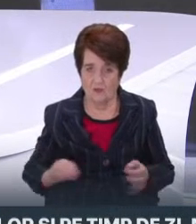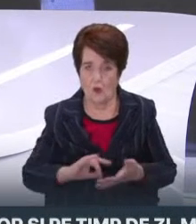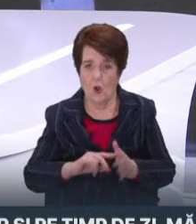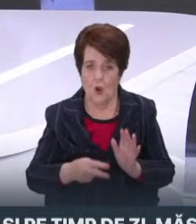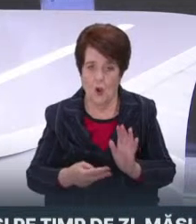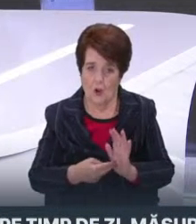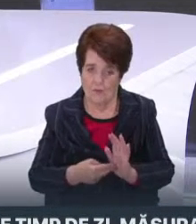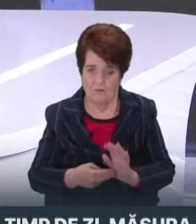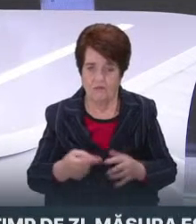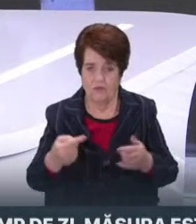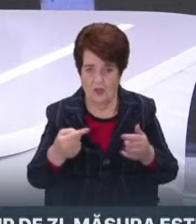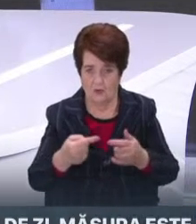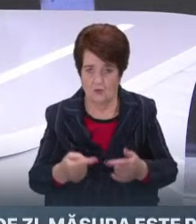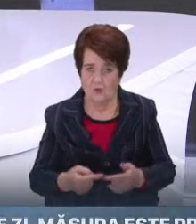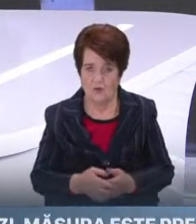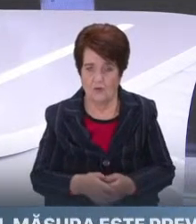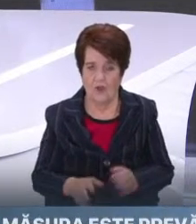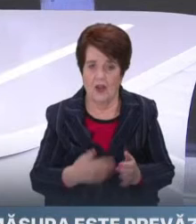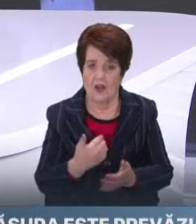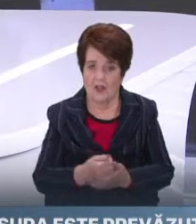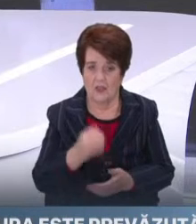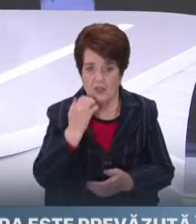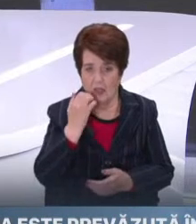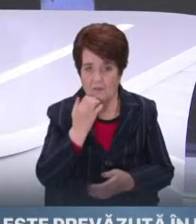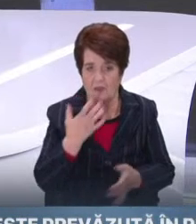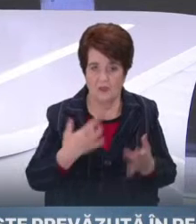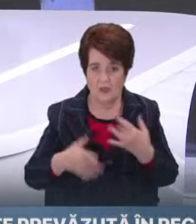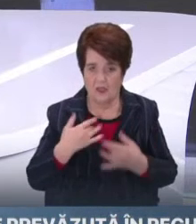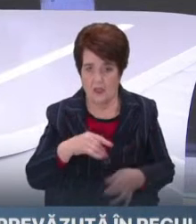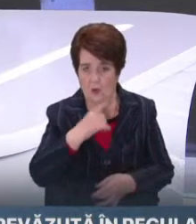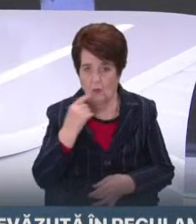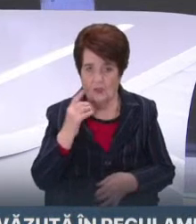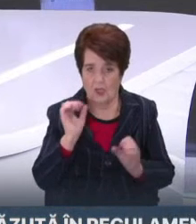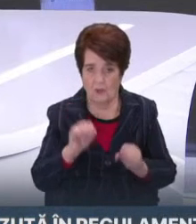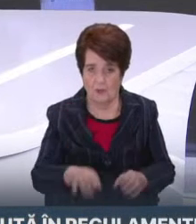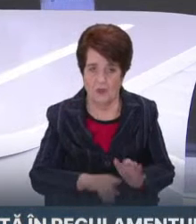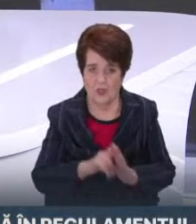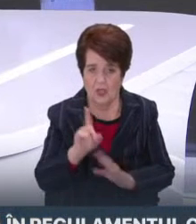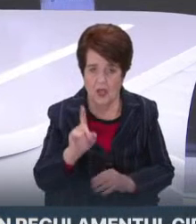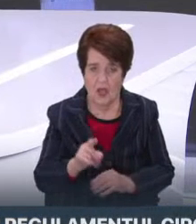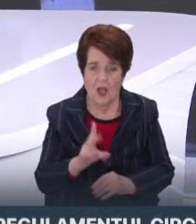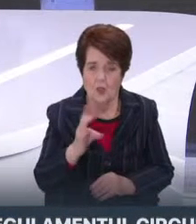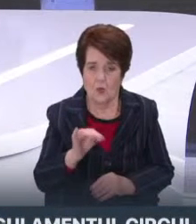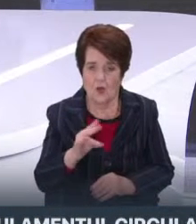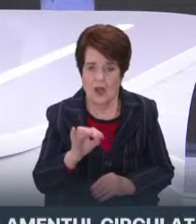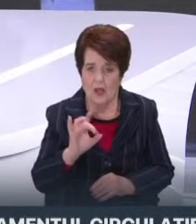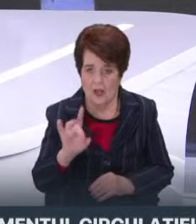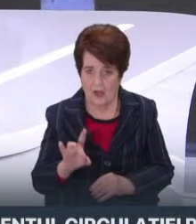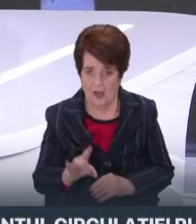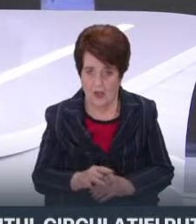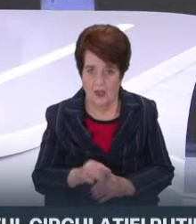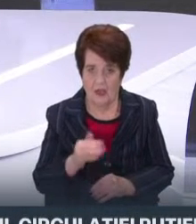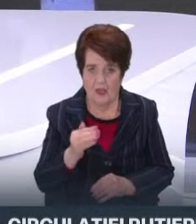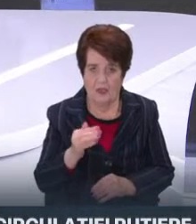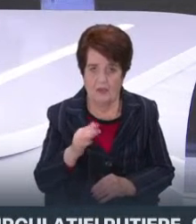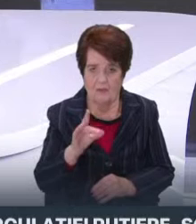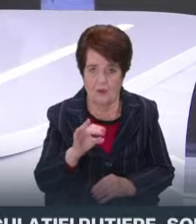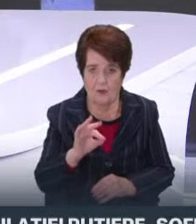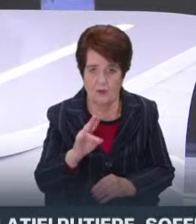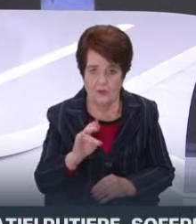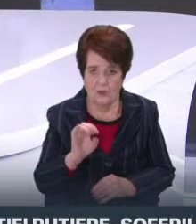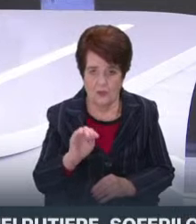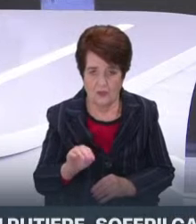planului. Totodată, liderul de la Moscova neagă faptul că Rusia ar putea lansa un atac nuclear. Pe front, luptele par să